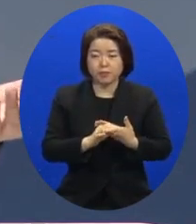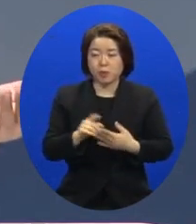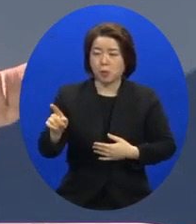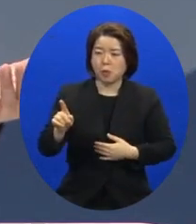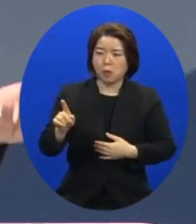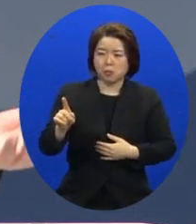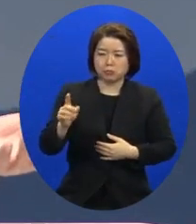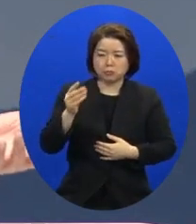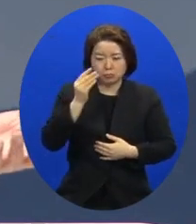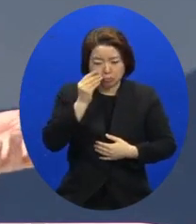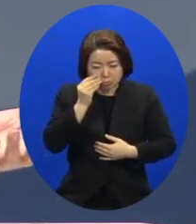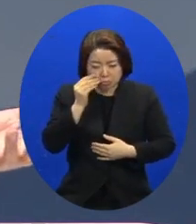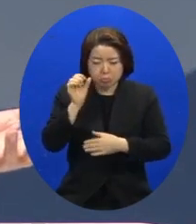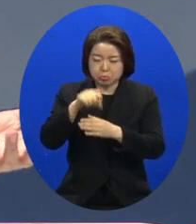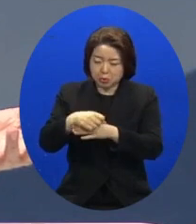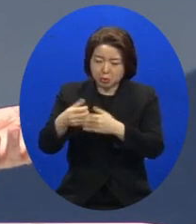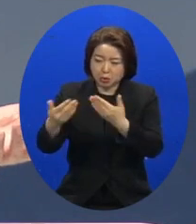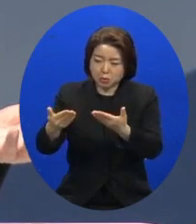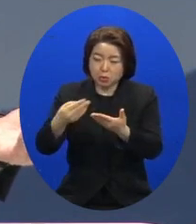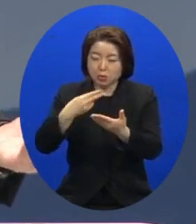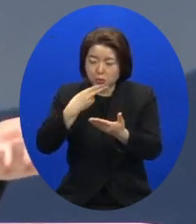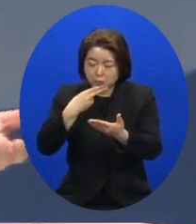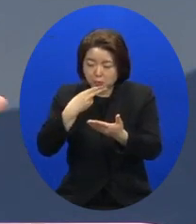용납이 안 될 사람이 없어지는 거예요.